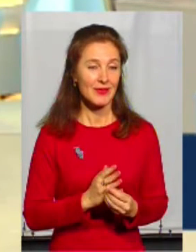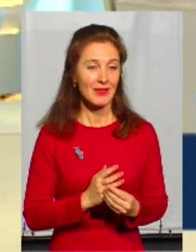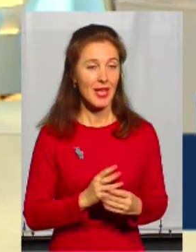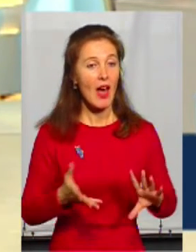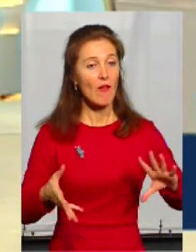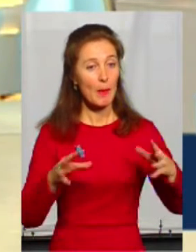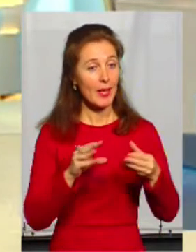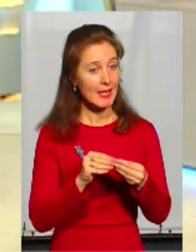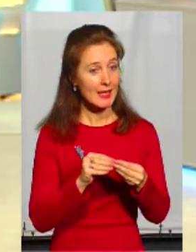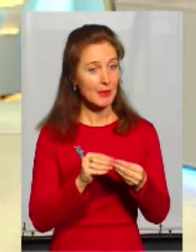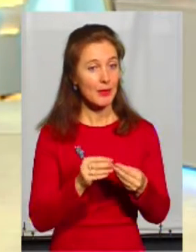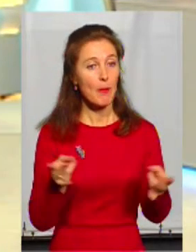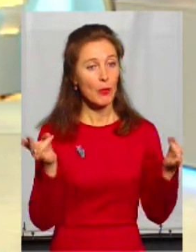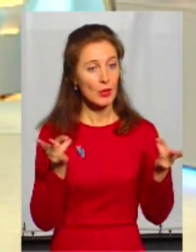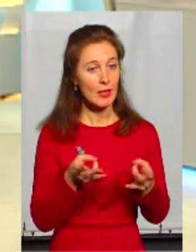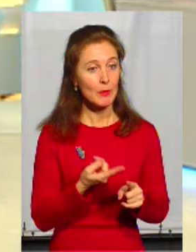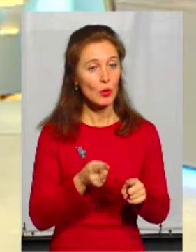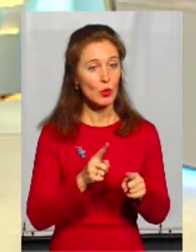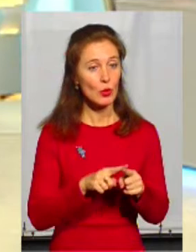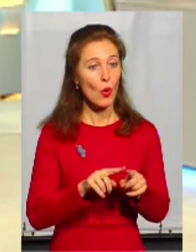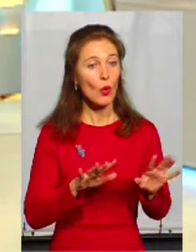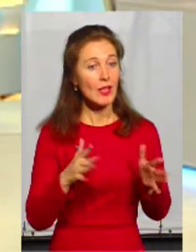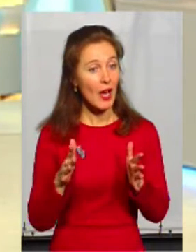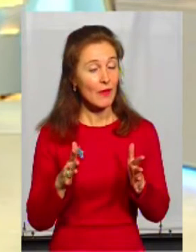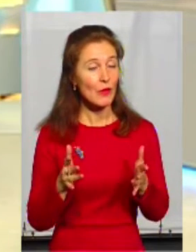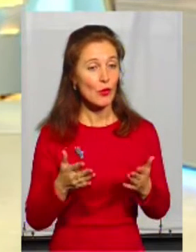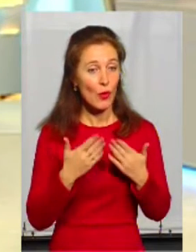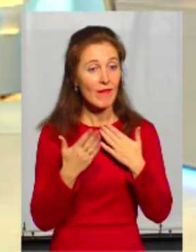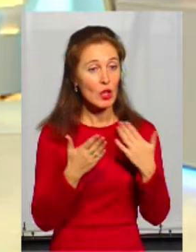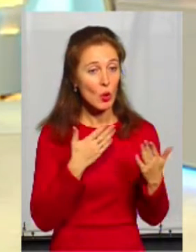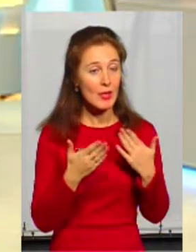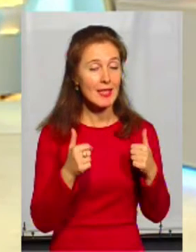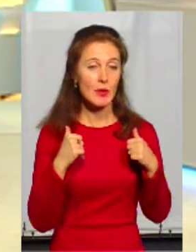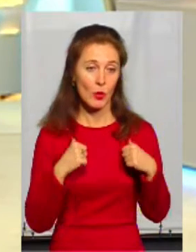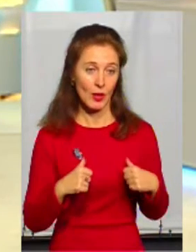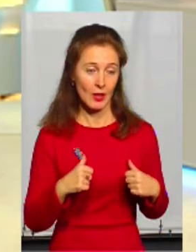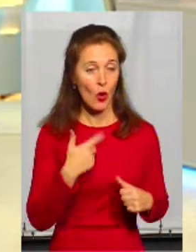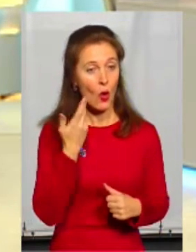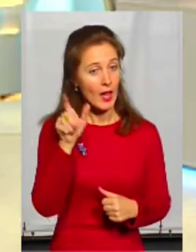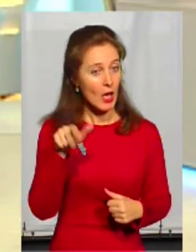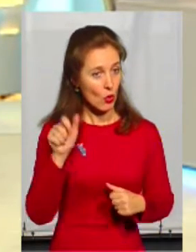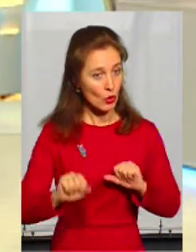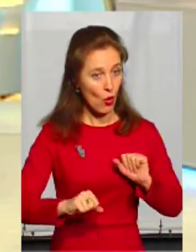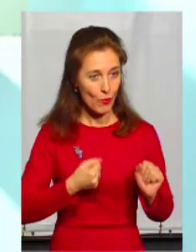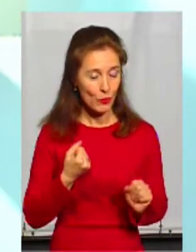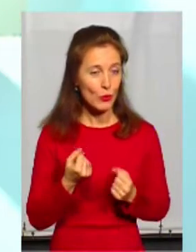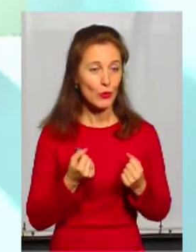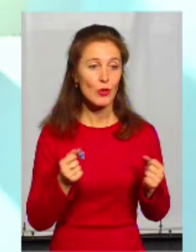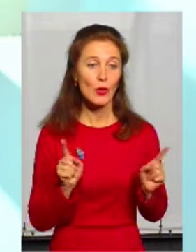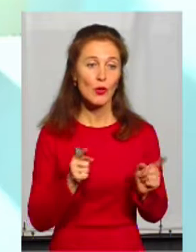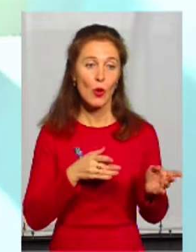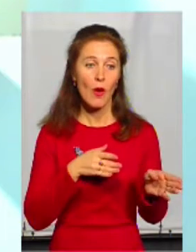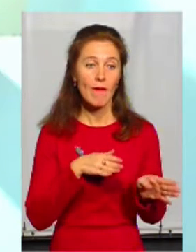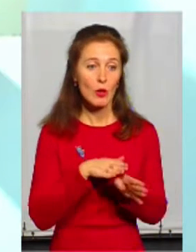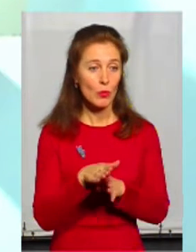В принципі, потрібно до цього явища ставитися досить спокійно. Тобто, коли люди обурюються, що там